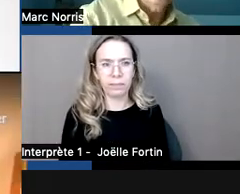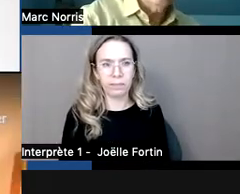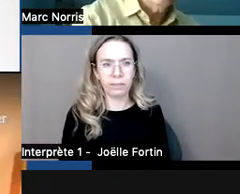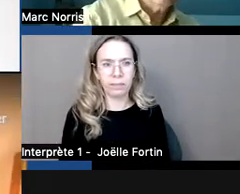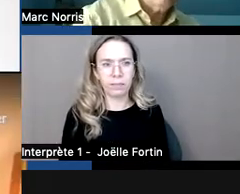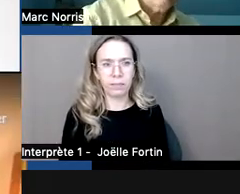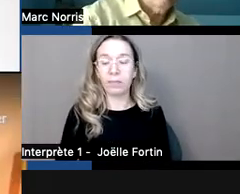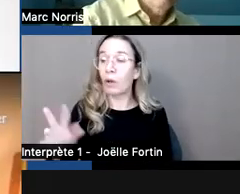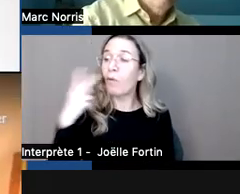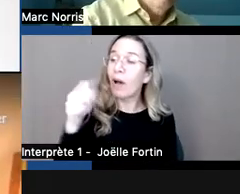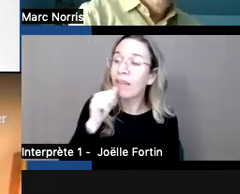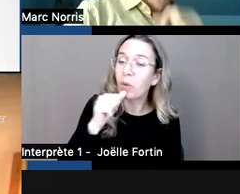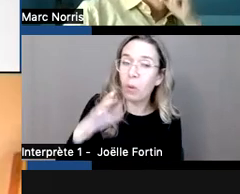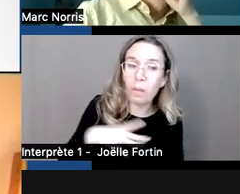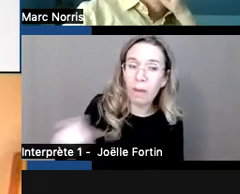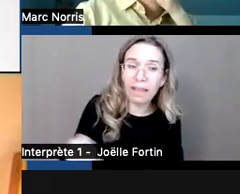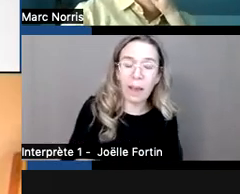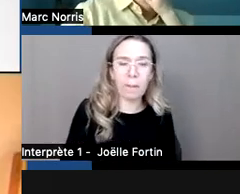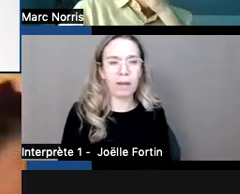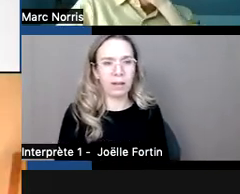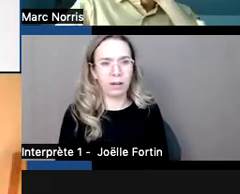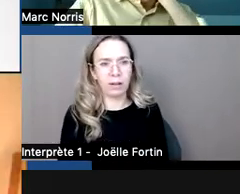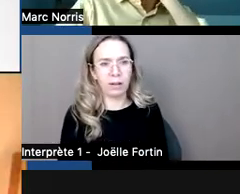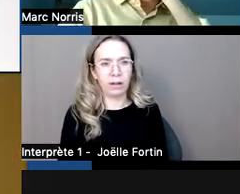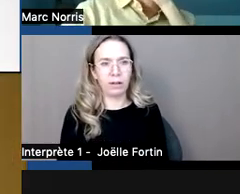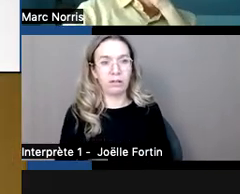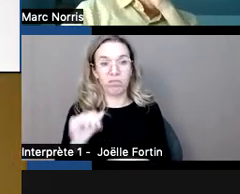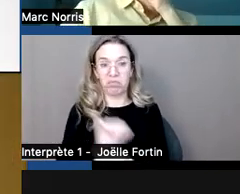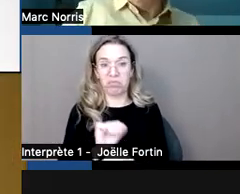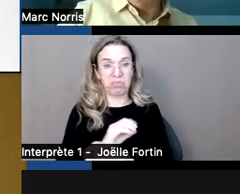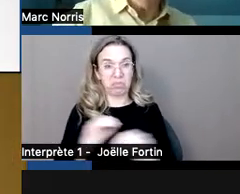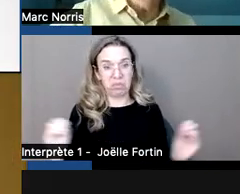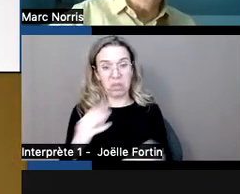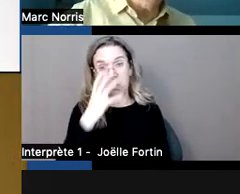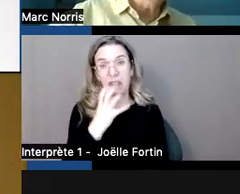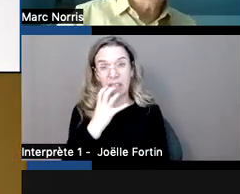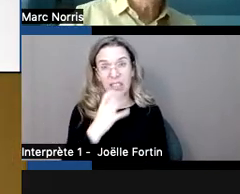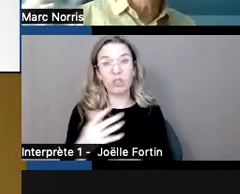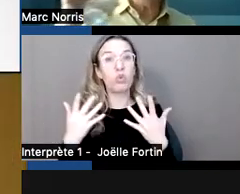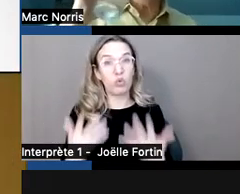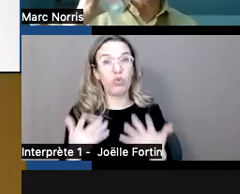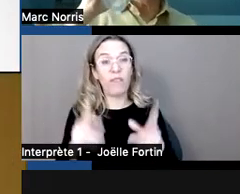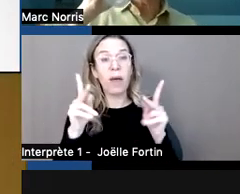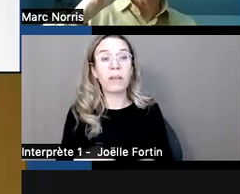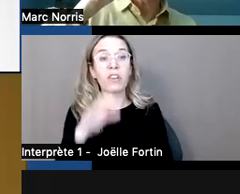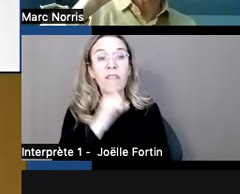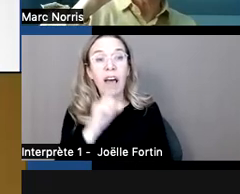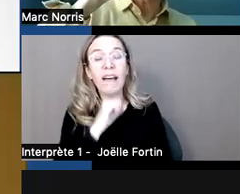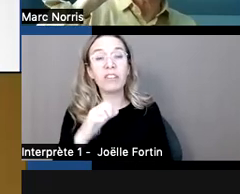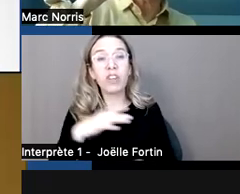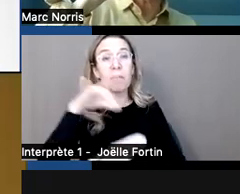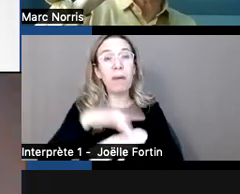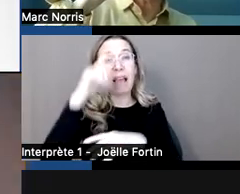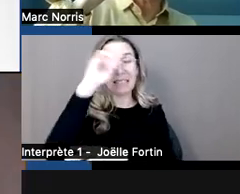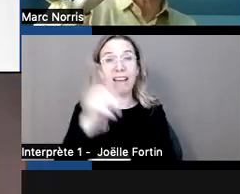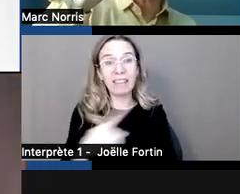Tout à l'heure, même premier. Qu'est-ce qu'on fait? Inoccupés et tristes. Souvent, les personnes âgées atteintes de la maladie